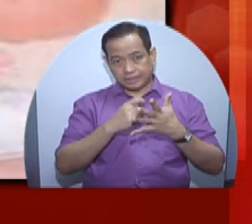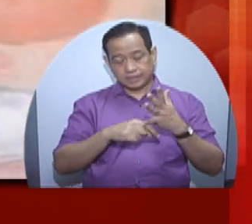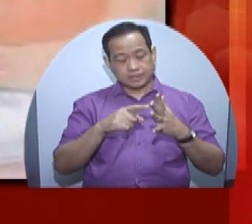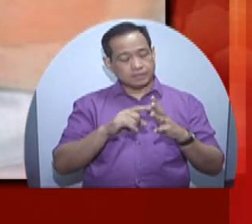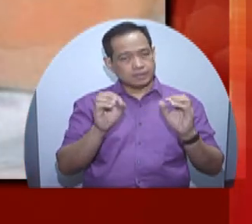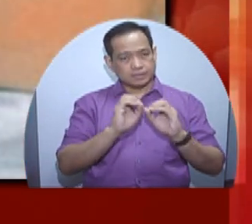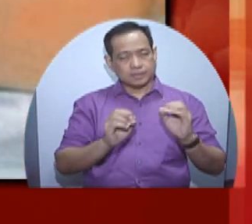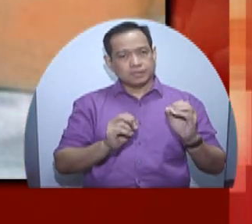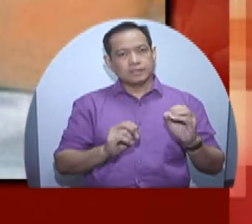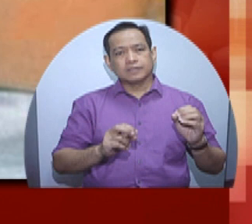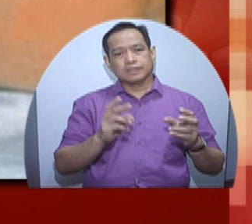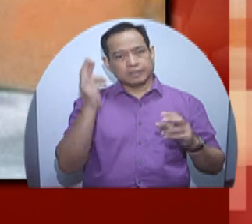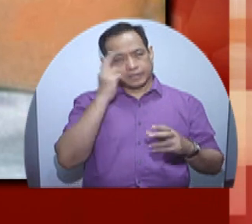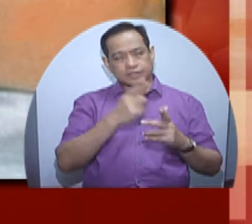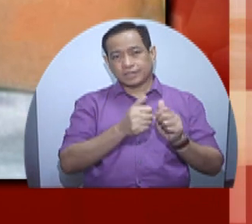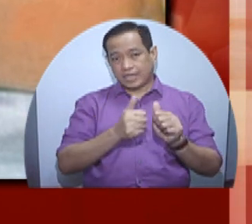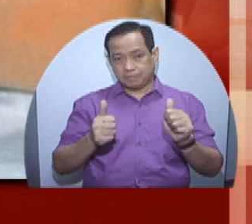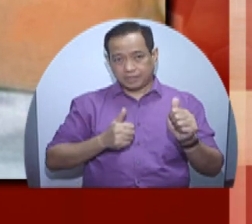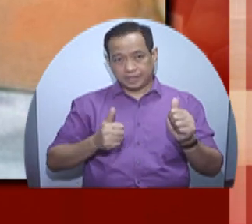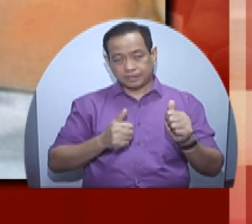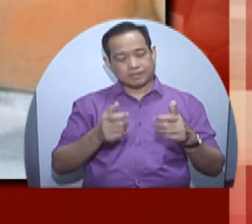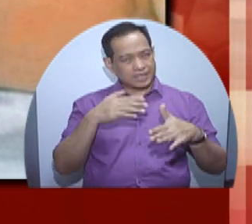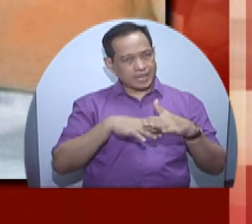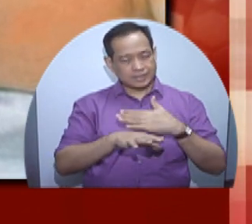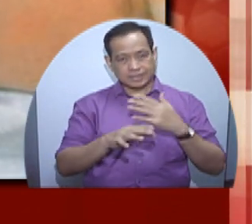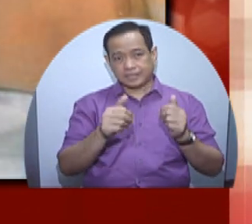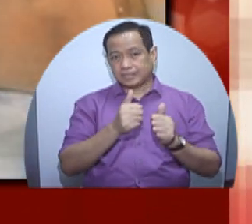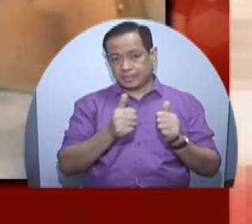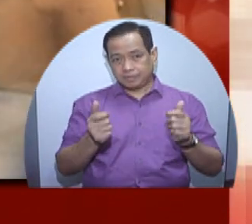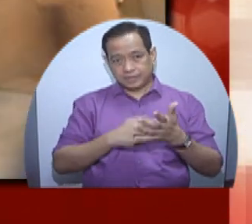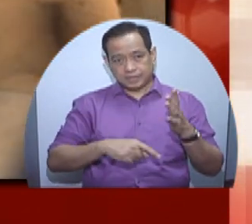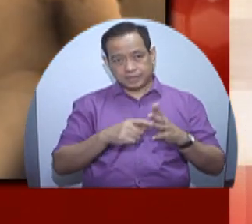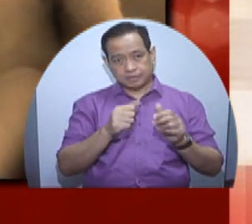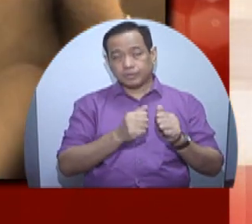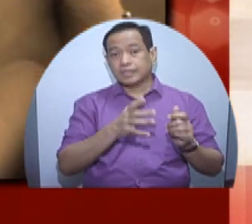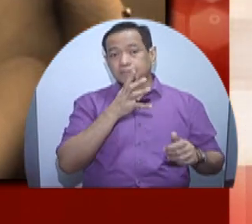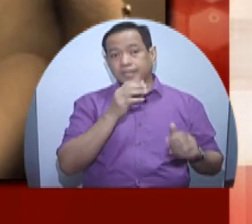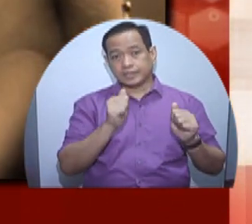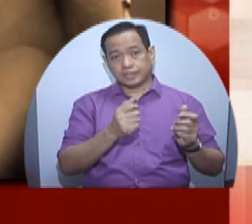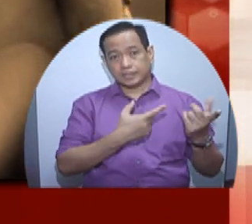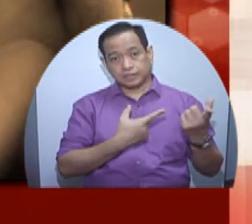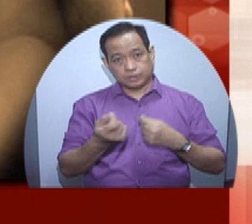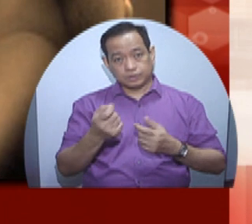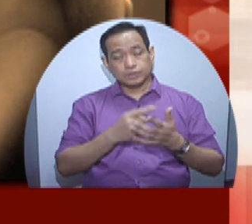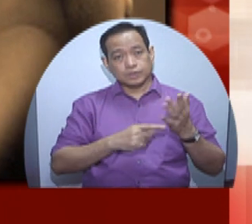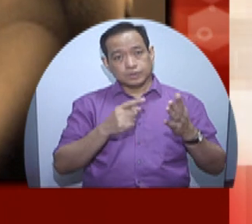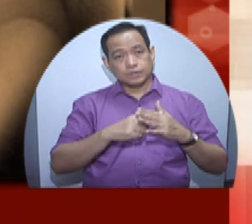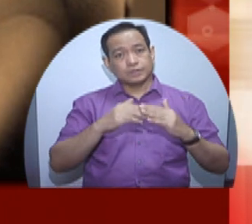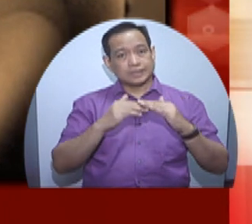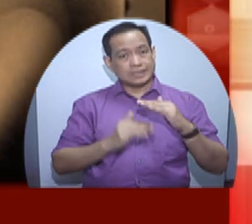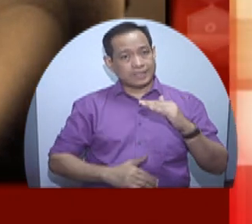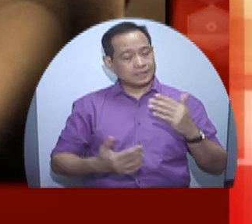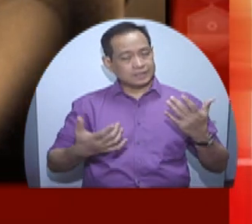anomalies, walang siguradong paraan para makaiwas dito. Ngunit sa maaaring dapat gawin ng ina